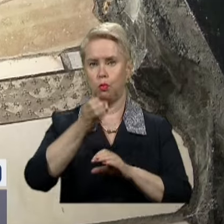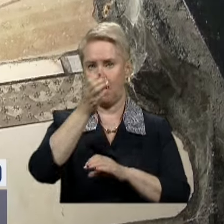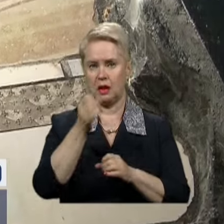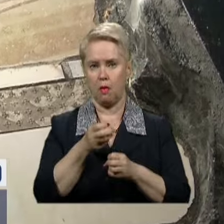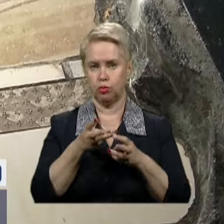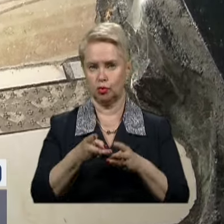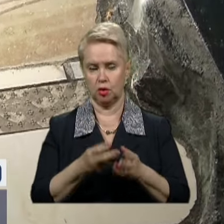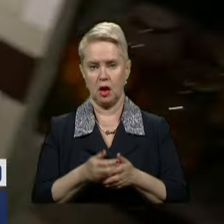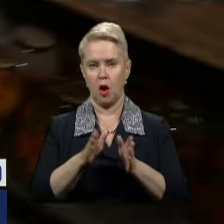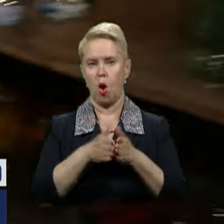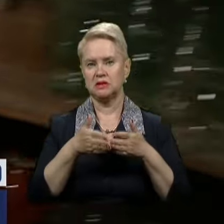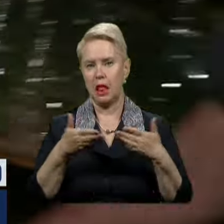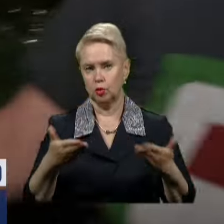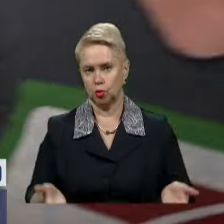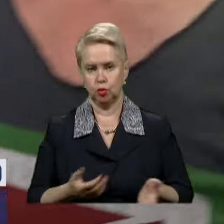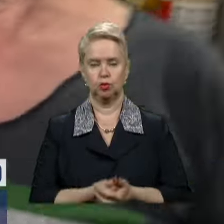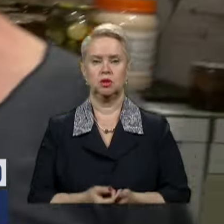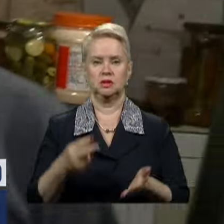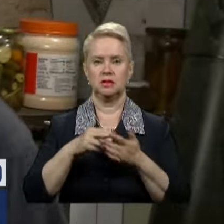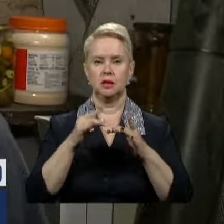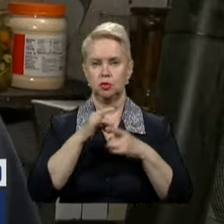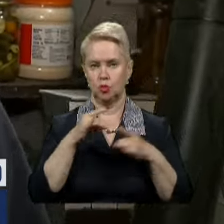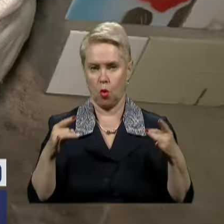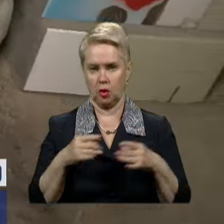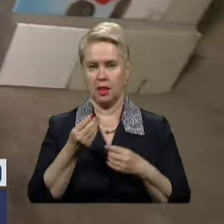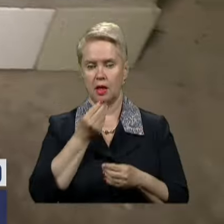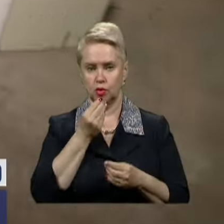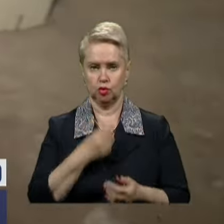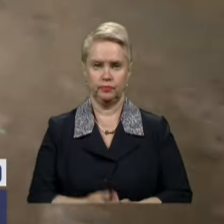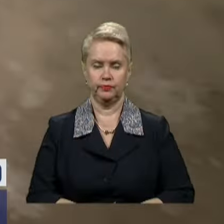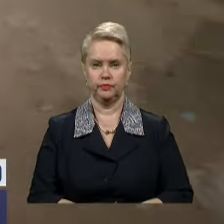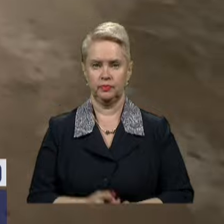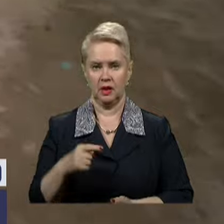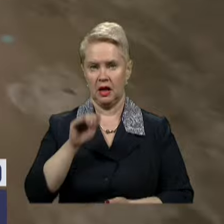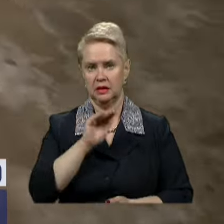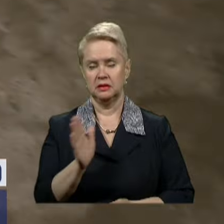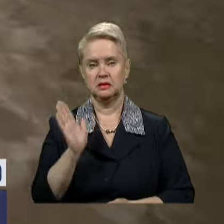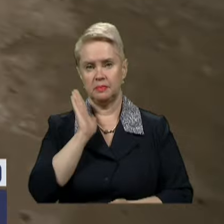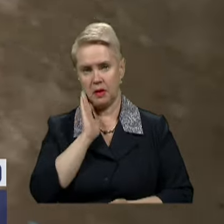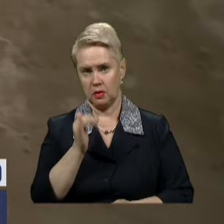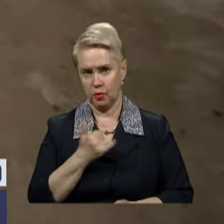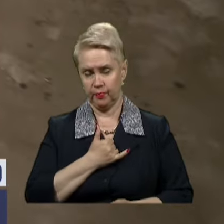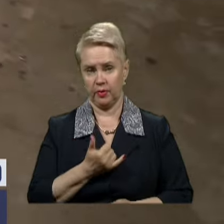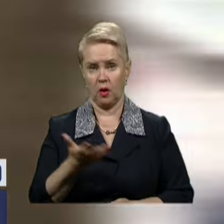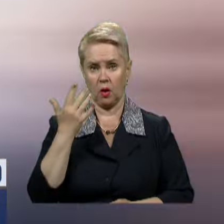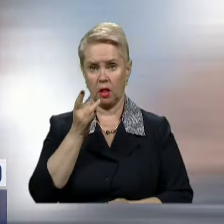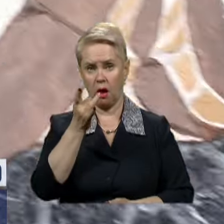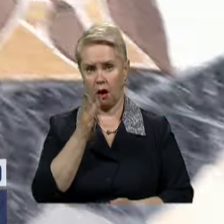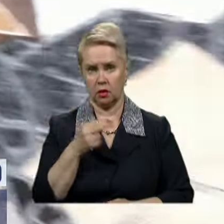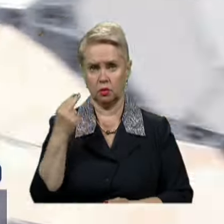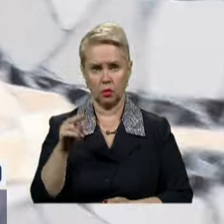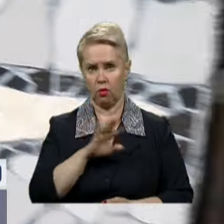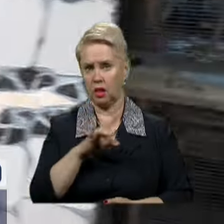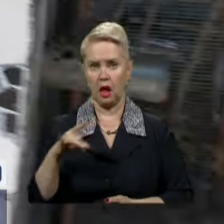буржуйки. Розкладушки, стояли столики для їжі. Тут навіть діти спали в нас. А коли ракети і дрони